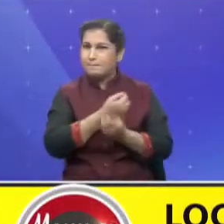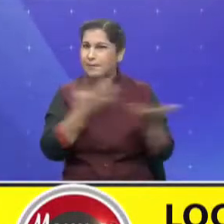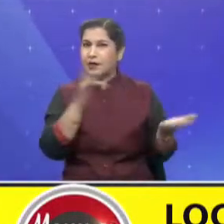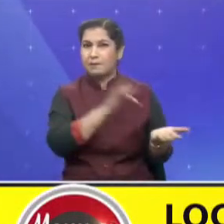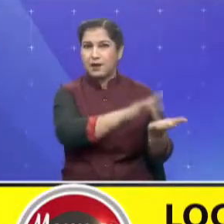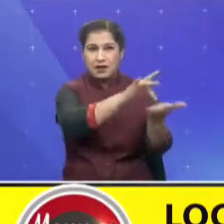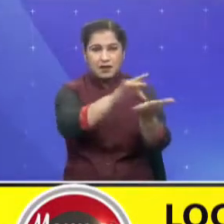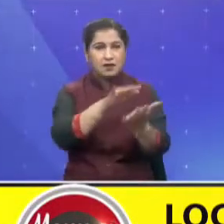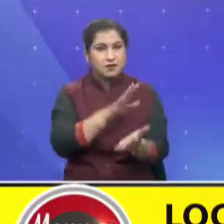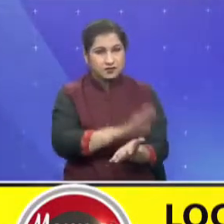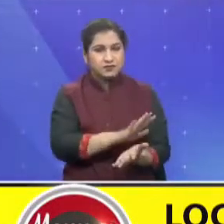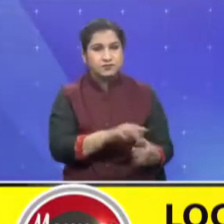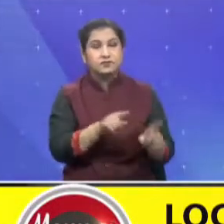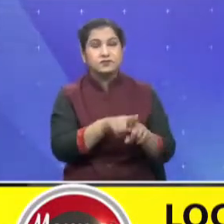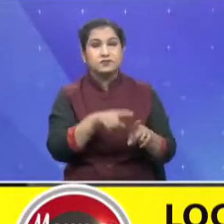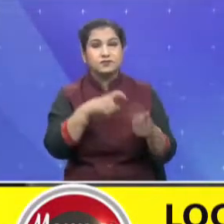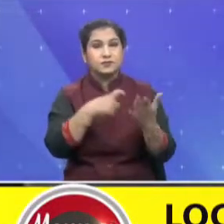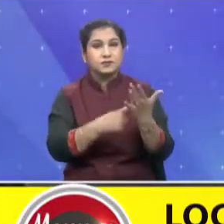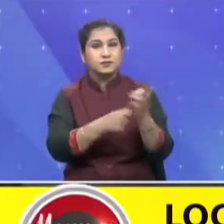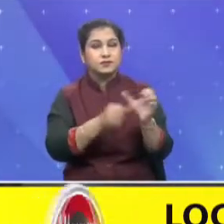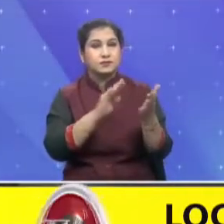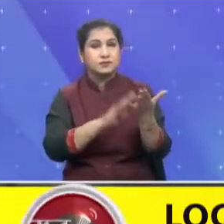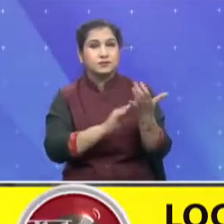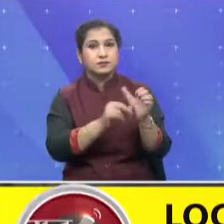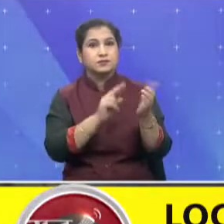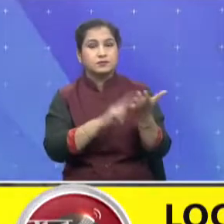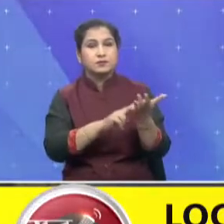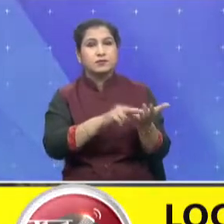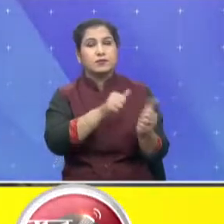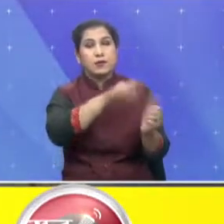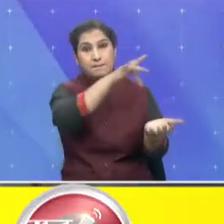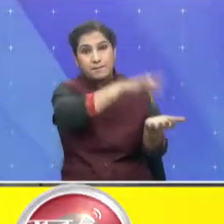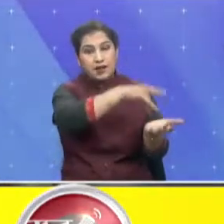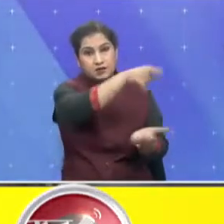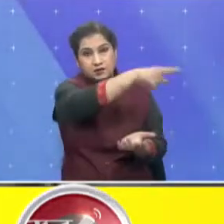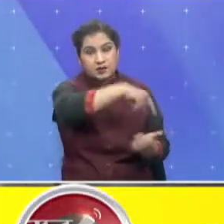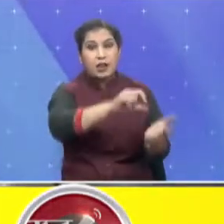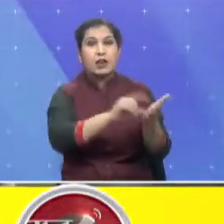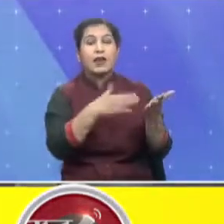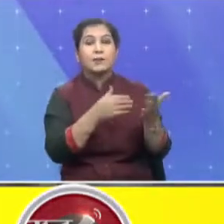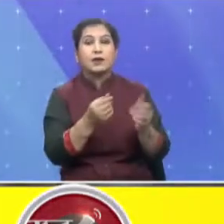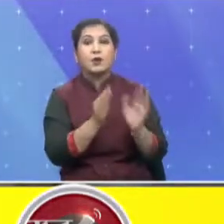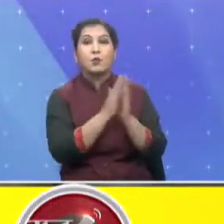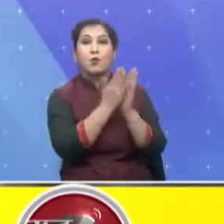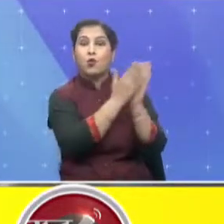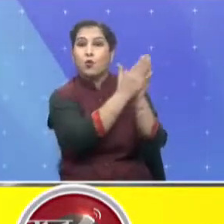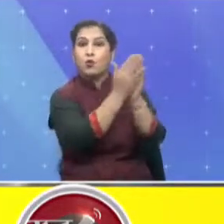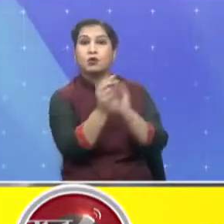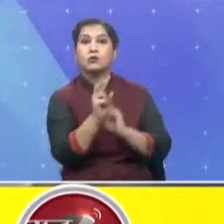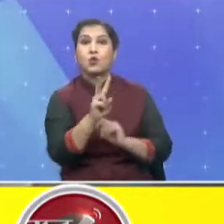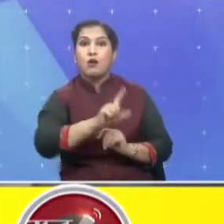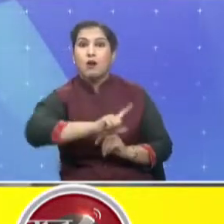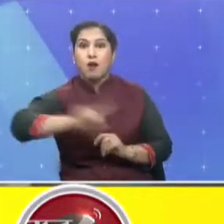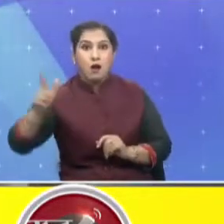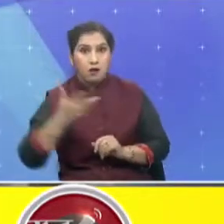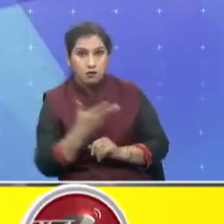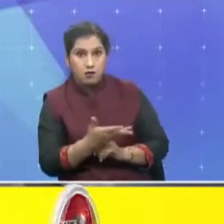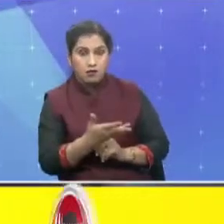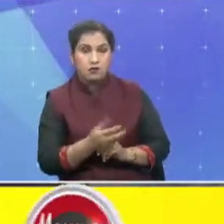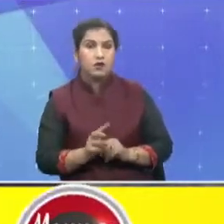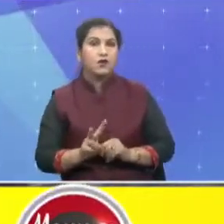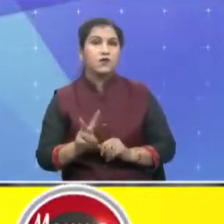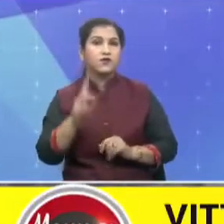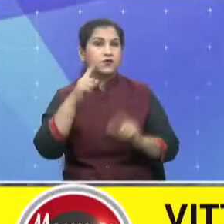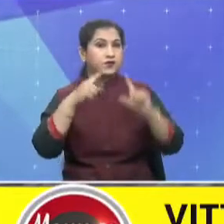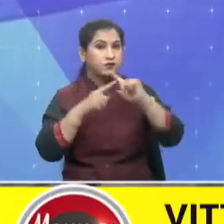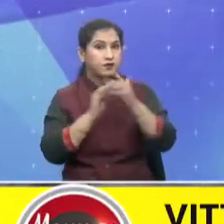जिले के रमन्नापेट मंडल की इस लाइब्रेरी में करीब 2 लाख पुस्तकें हैं। विट्ठलाचार्य